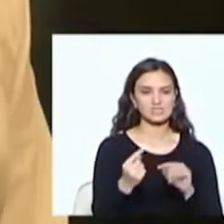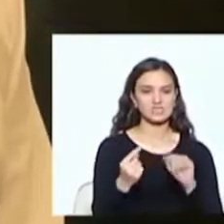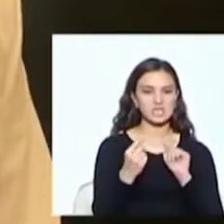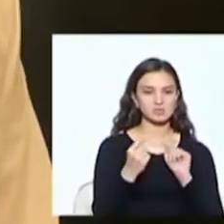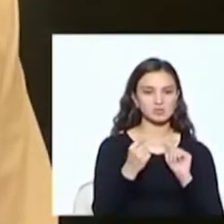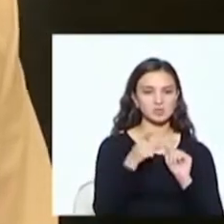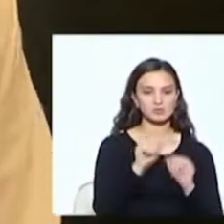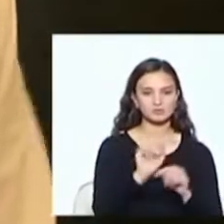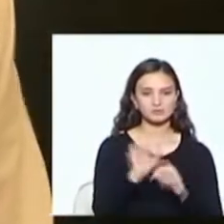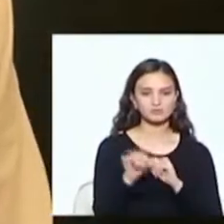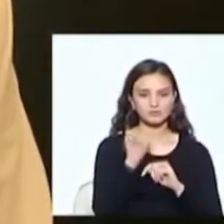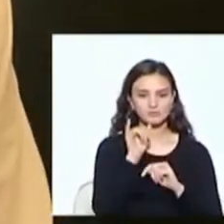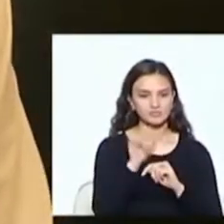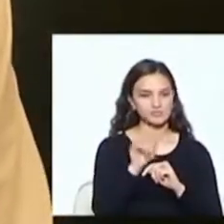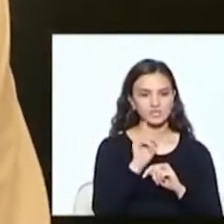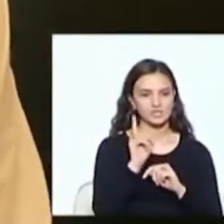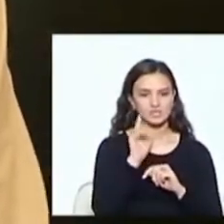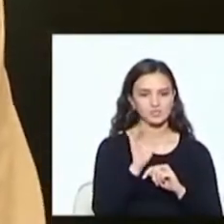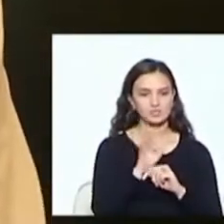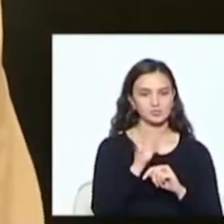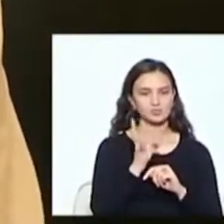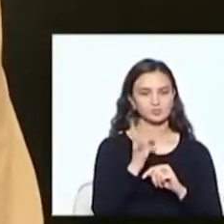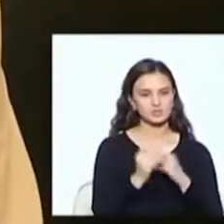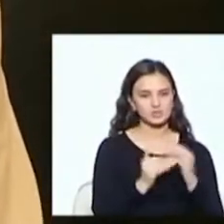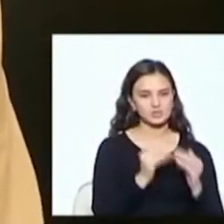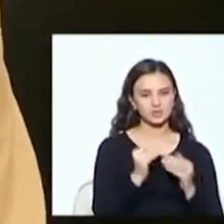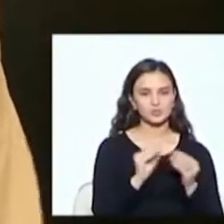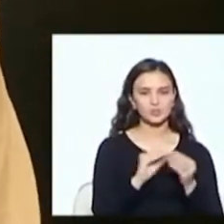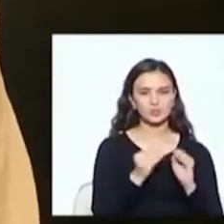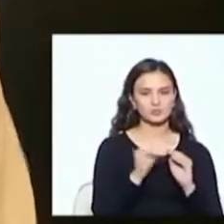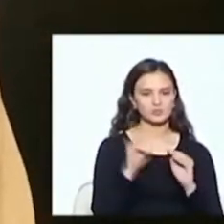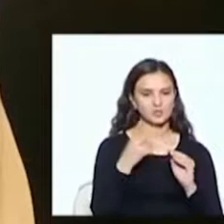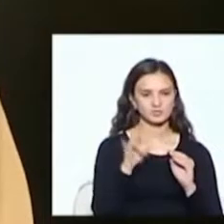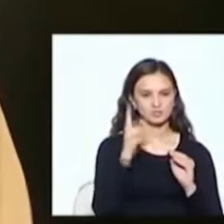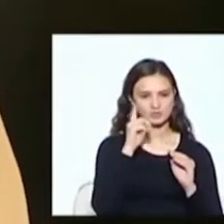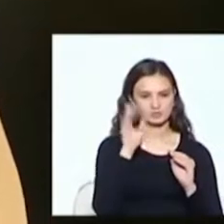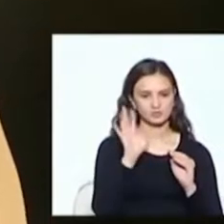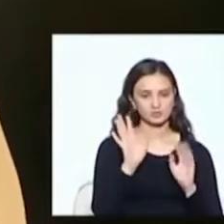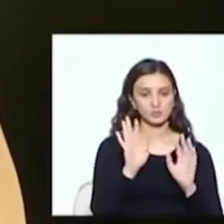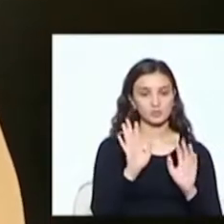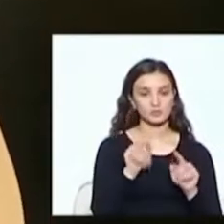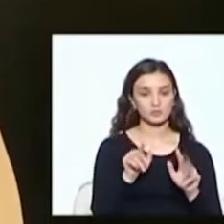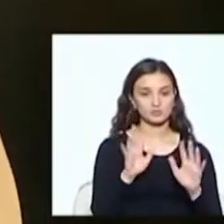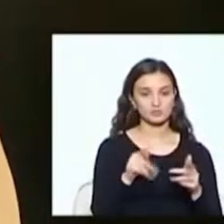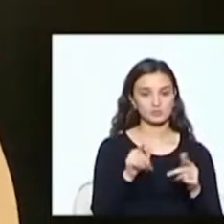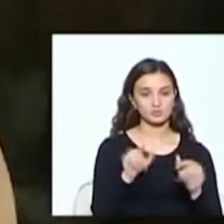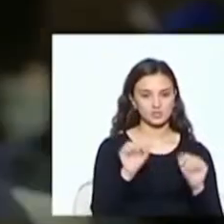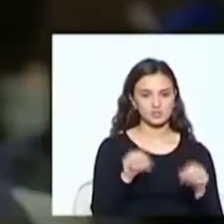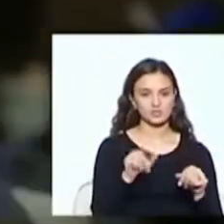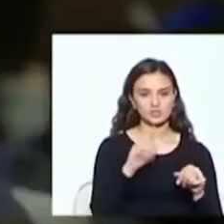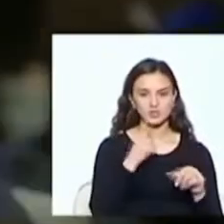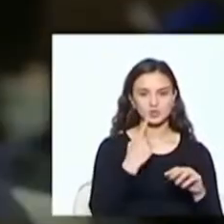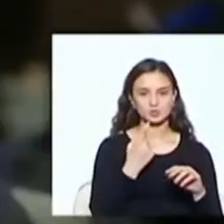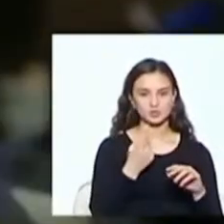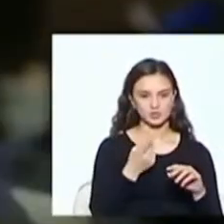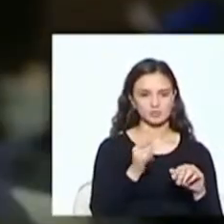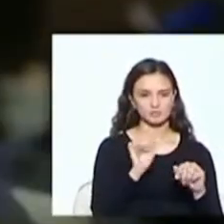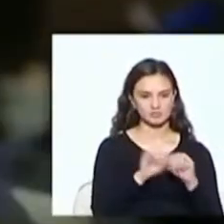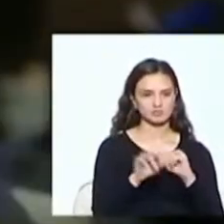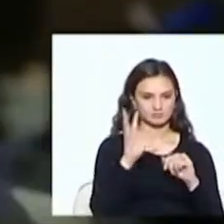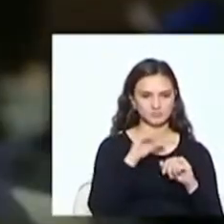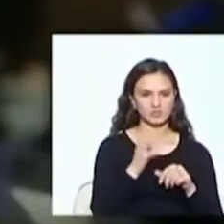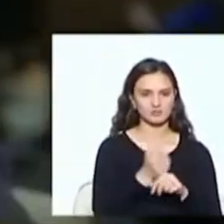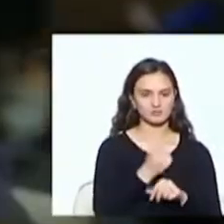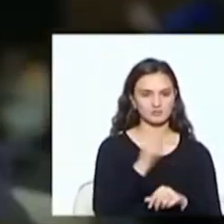წინააღმდეგობა, რომლის გადავახვაც ადამიანს არ შეუძლია. წინ უნდა იარო და პრობლემებზე არ უნდა იფიქრო. მხოლოდ ამ შემთხვევაში შეძლებს სირთულეების დაძლევას